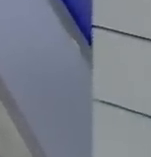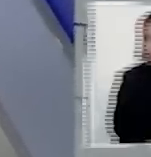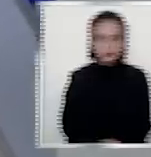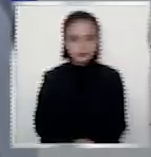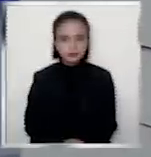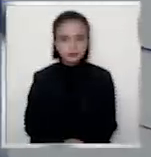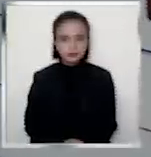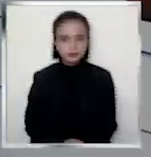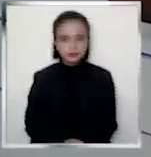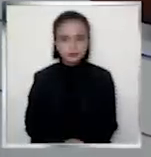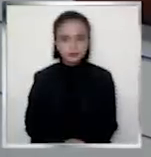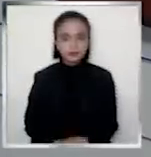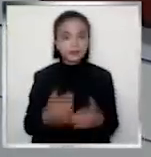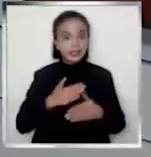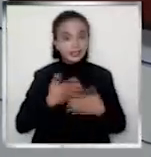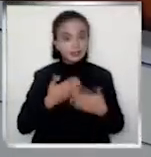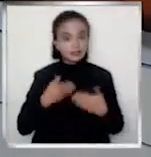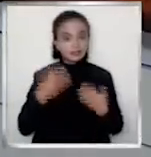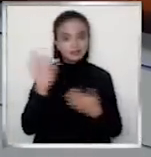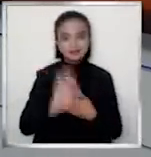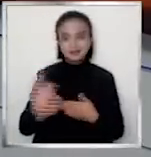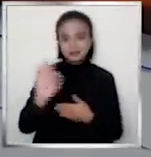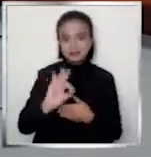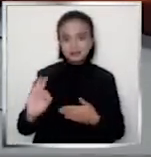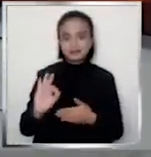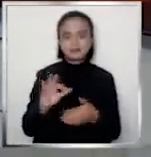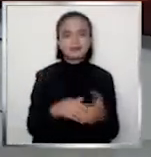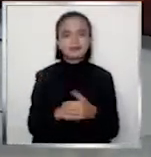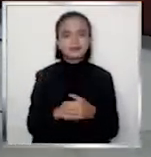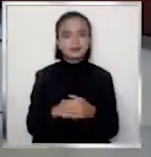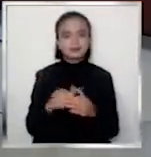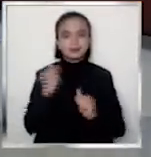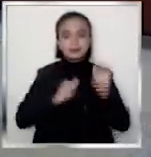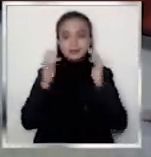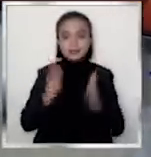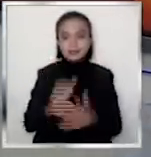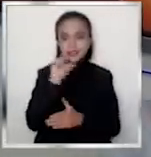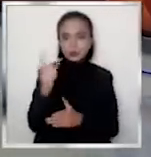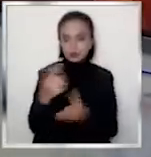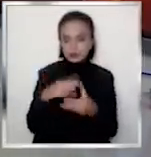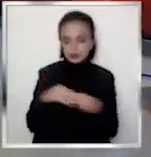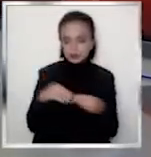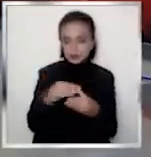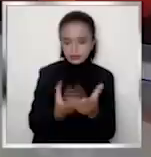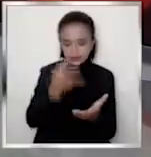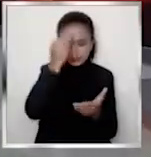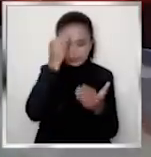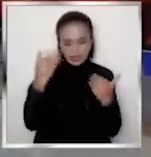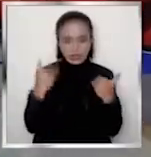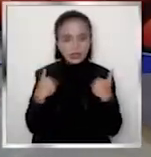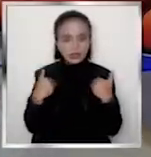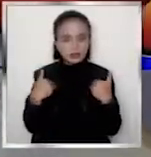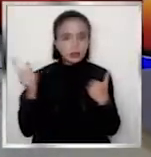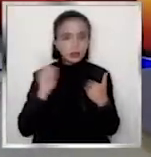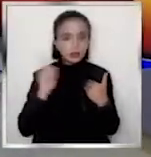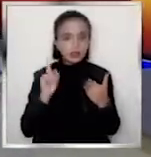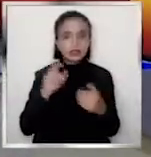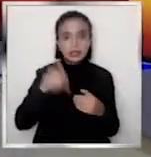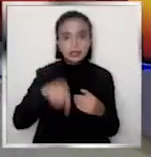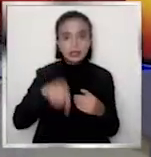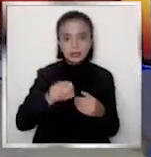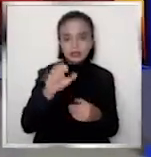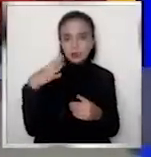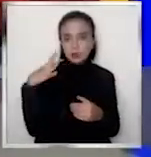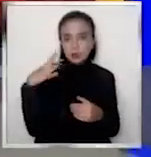Happy Friday, chikahan ng mga kapuso. Di lang kwentong kapupulutan ng aral. May pangmalakasang tricks and stunts ding dapat abangan sa